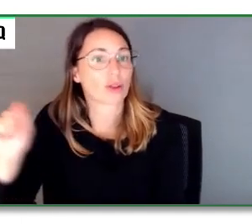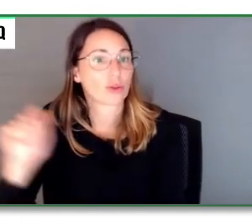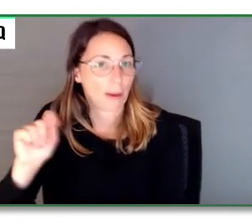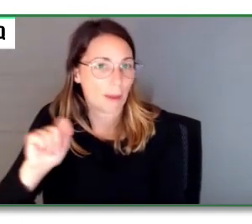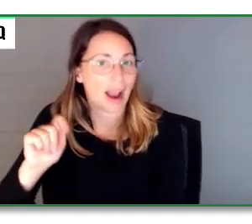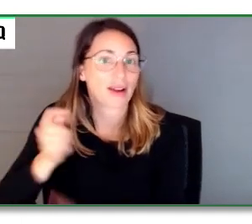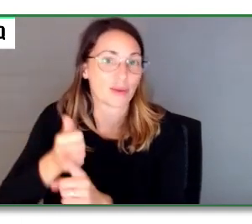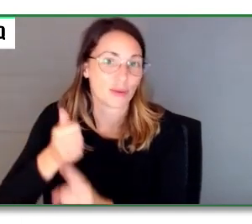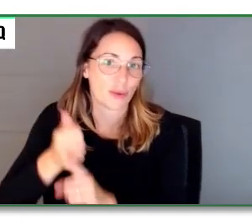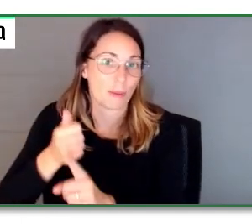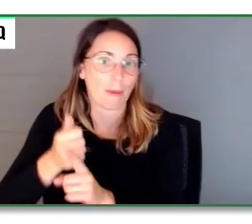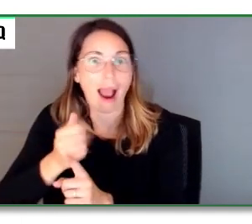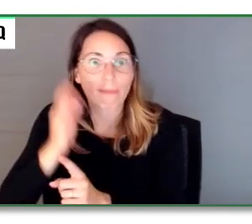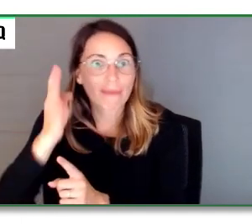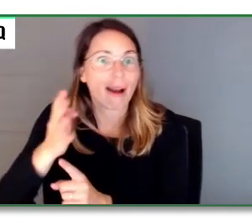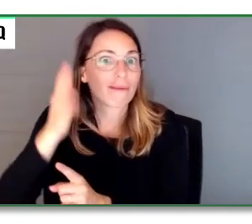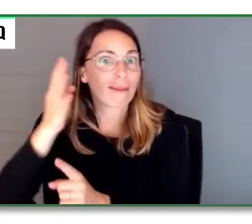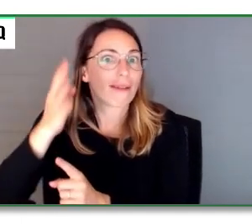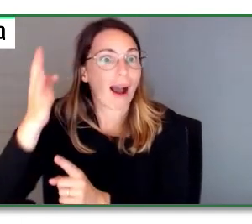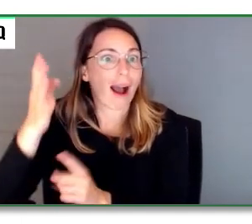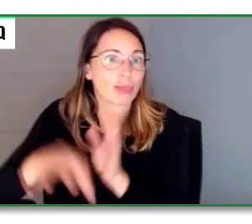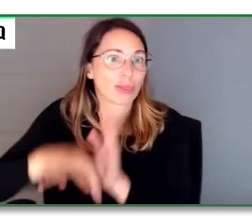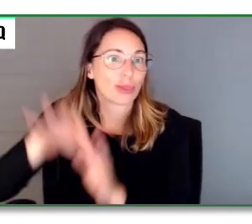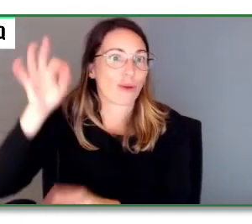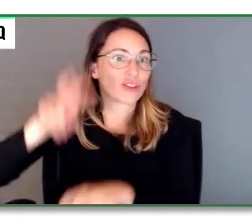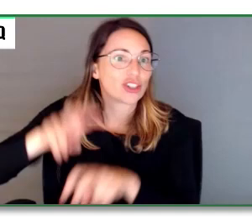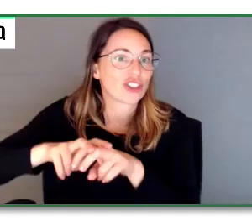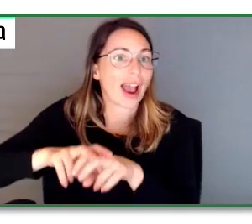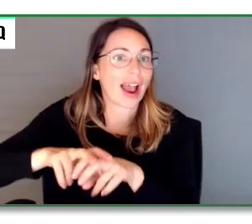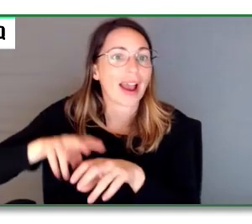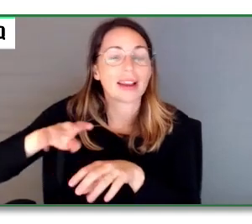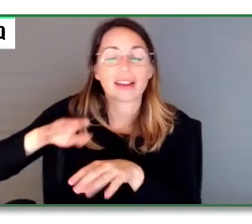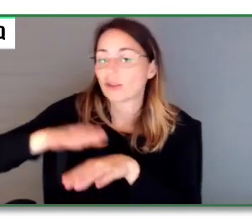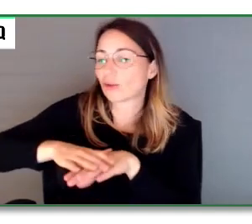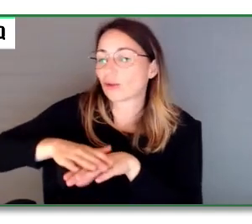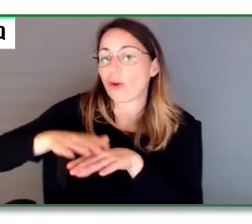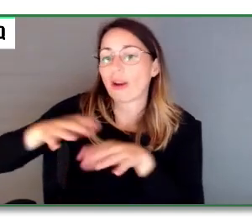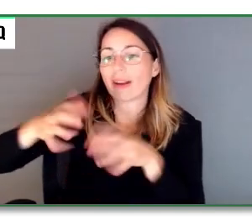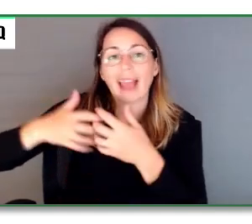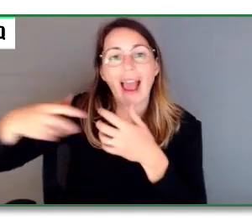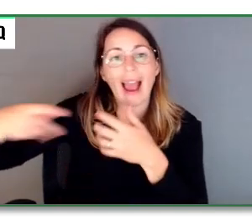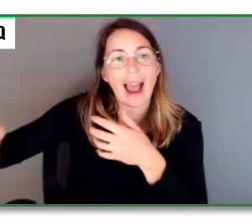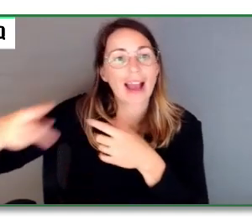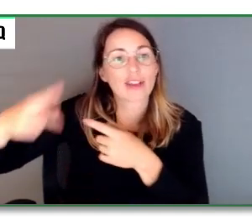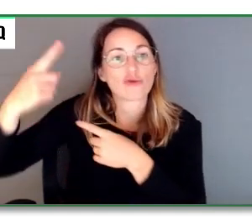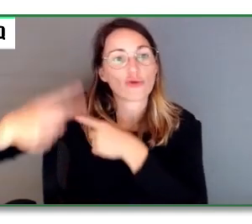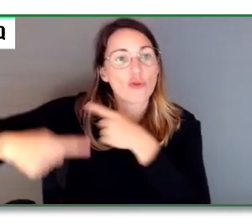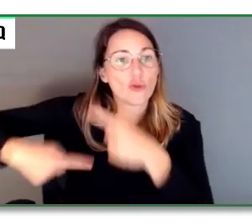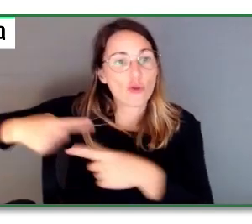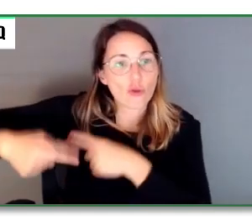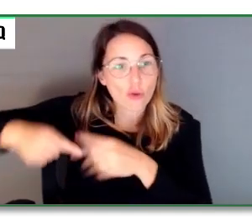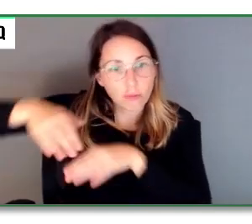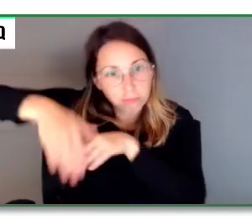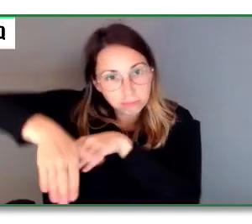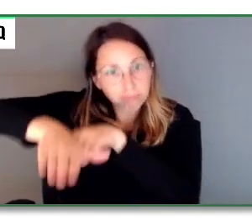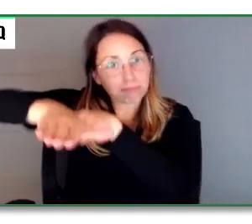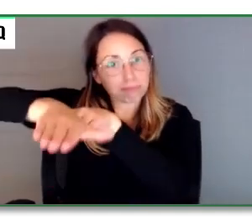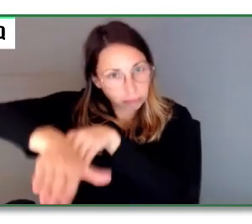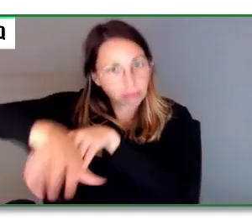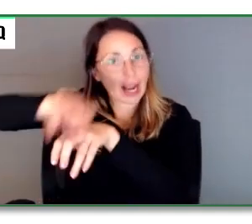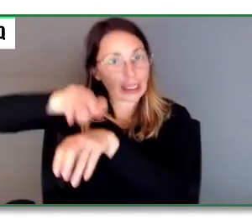inventif, a trouvé une chaise de jardin dans son garage, a trouvé une roue et des supports, et Sam a fait sa première randonnée. Et cela a